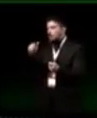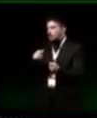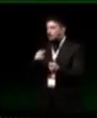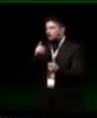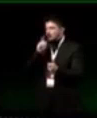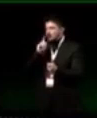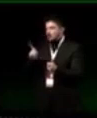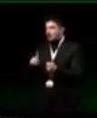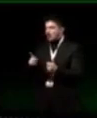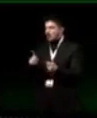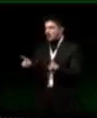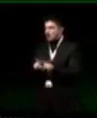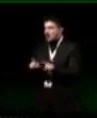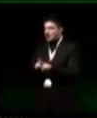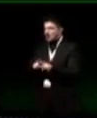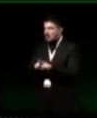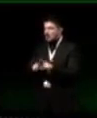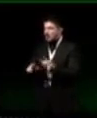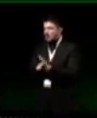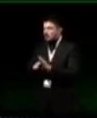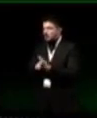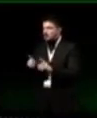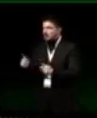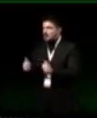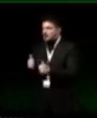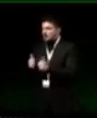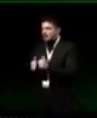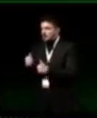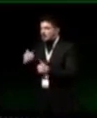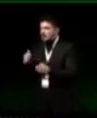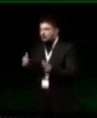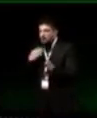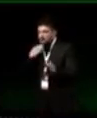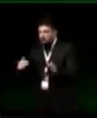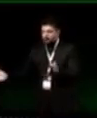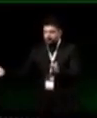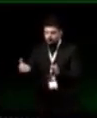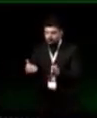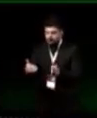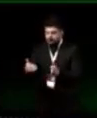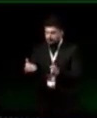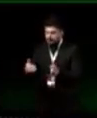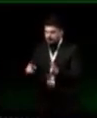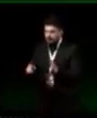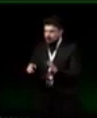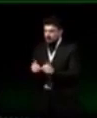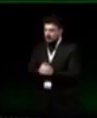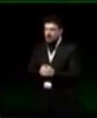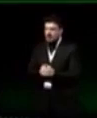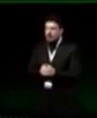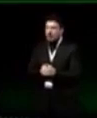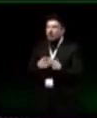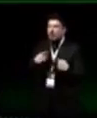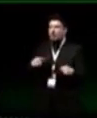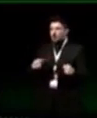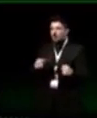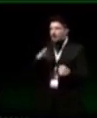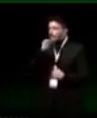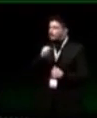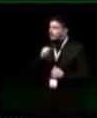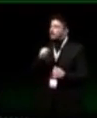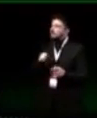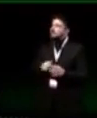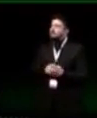della strada, che la precedenza la prende chi viene da destra. O noi saremo in condizioni di capire